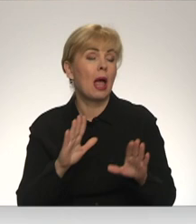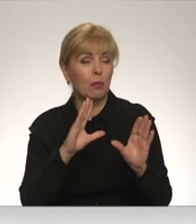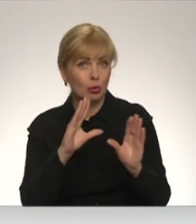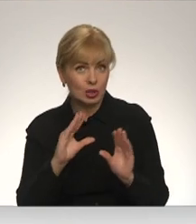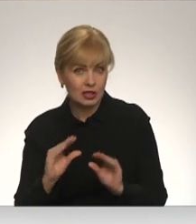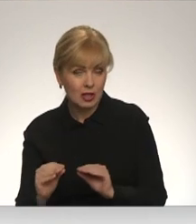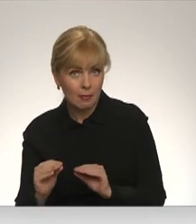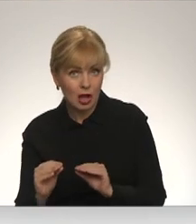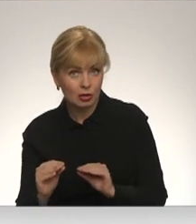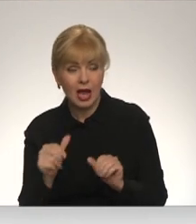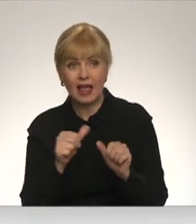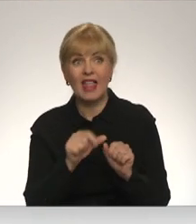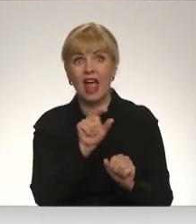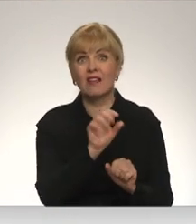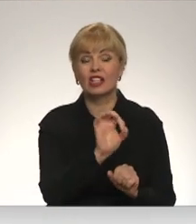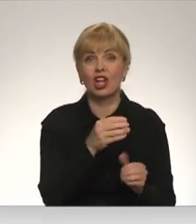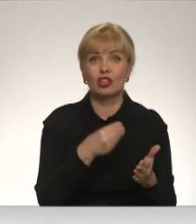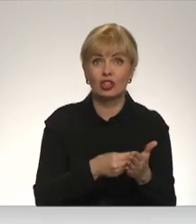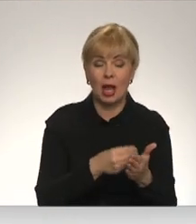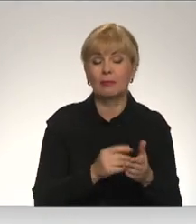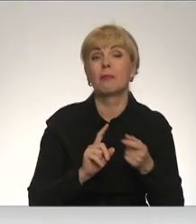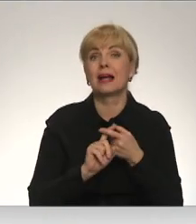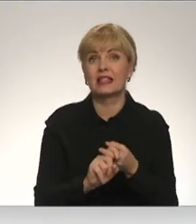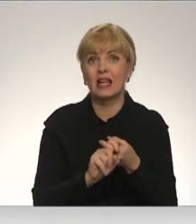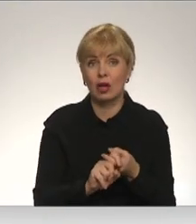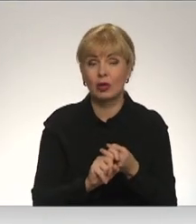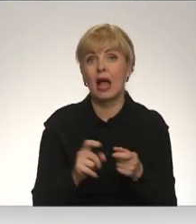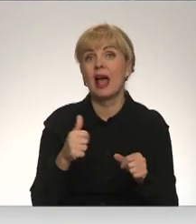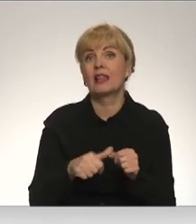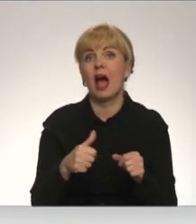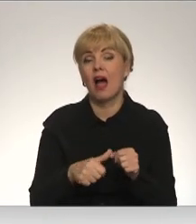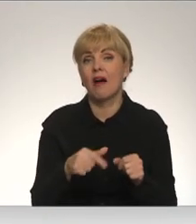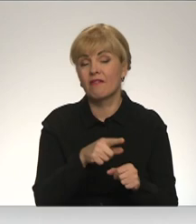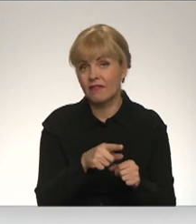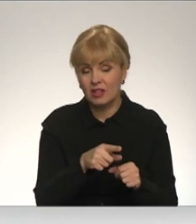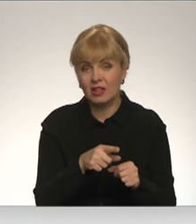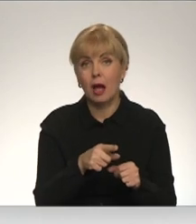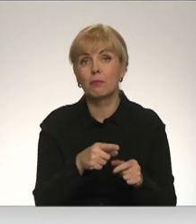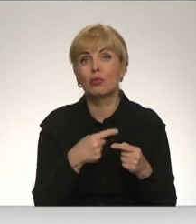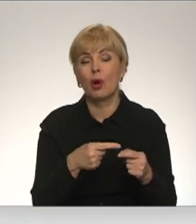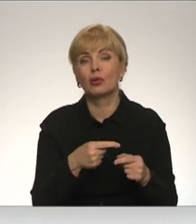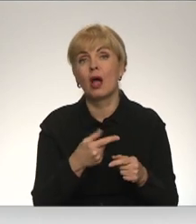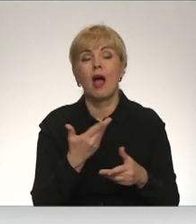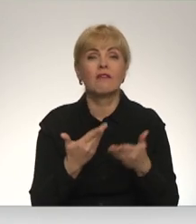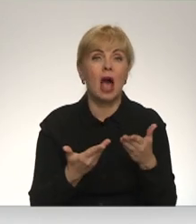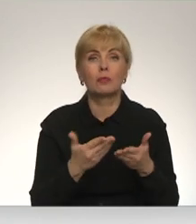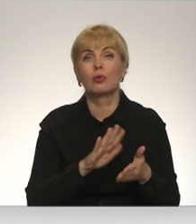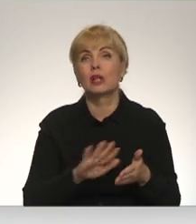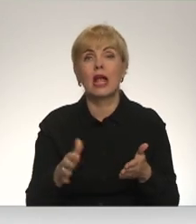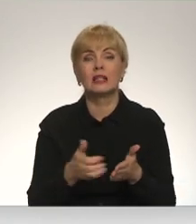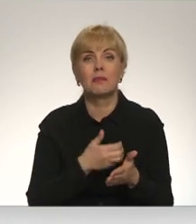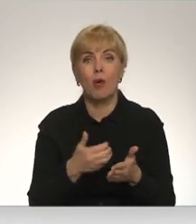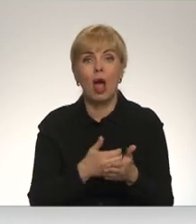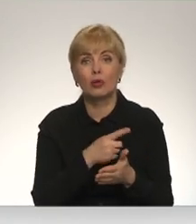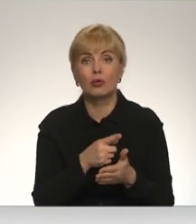samazinājums naftas cena un sakarā ar to, Naftas produktam cena varbūt neizmantot